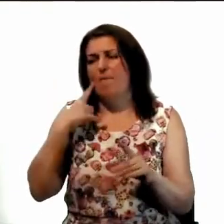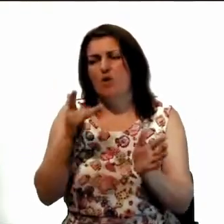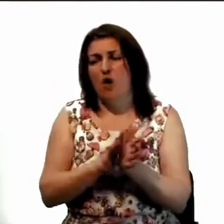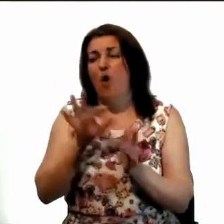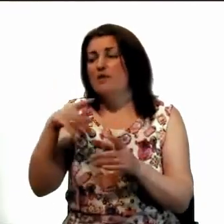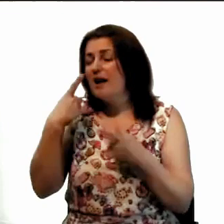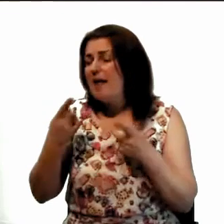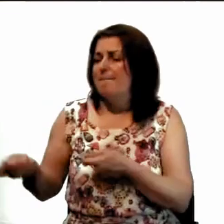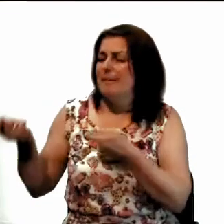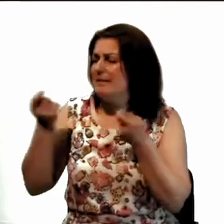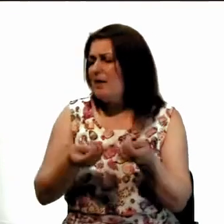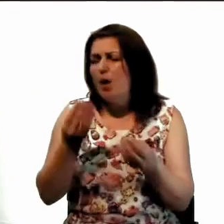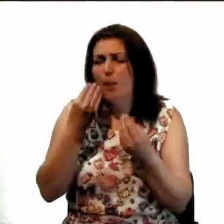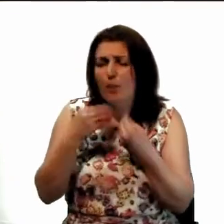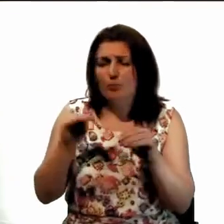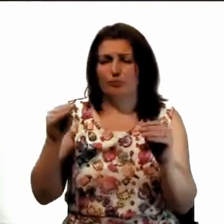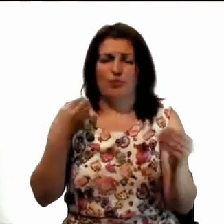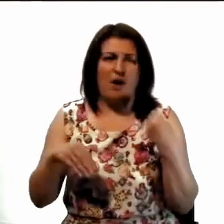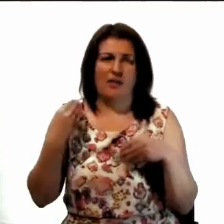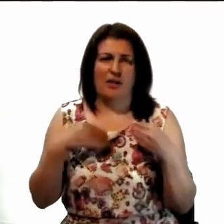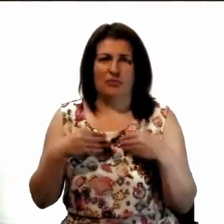принесите лучшую одежду.